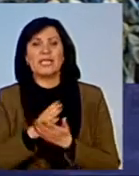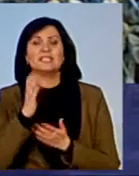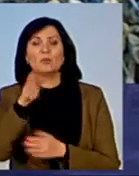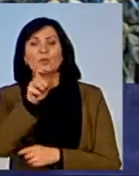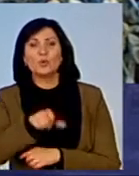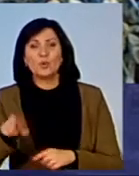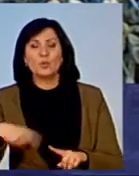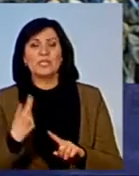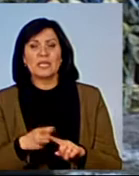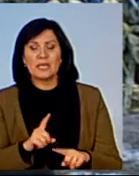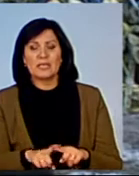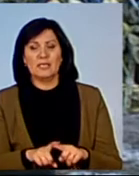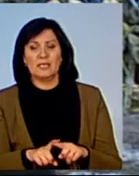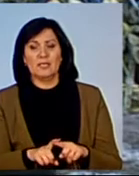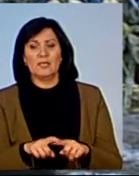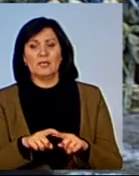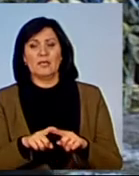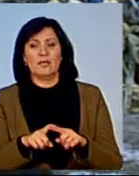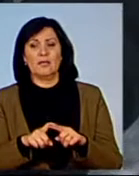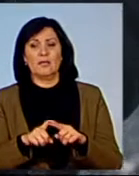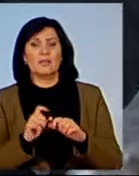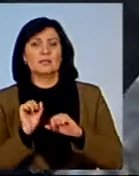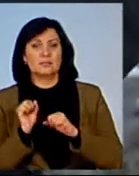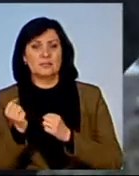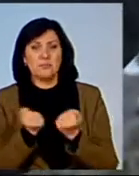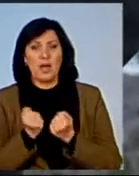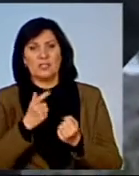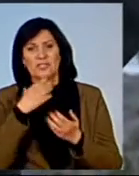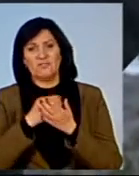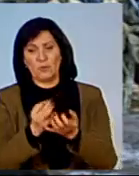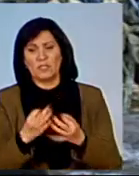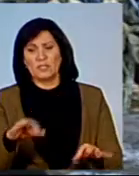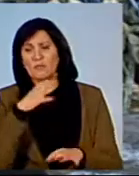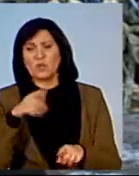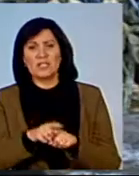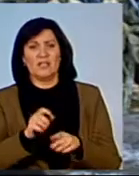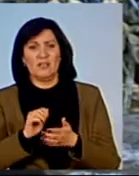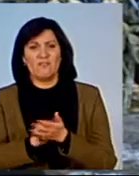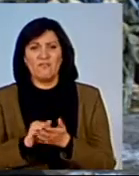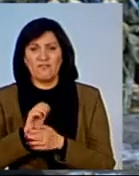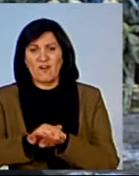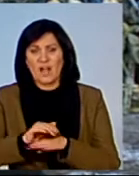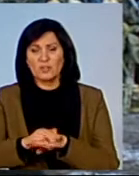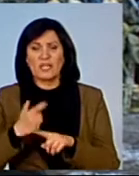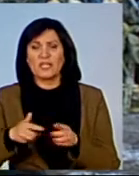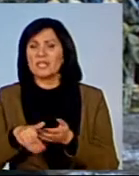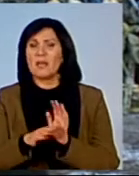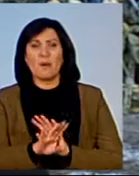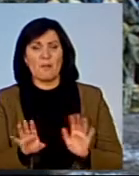будуть люди, які змагаються за свою незалежність. Много таких факторов, которые якби не